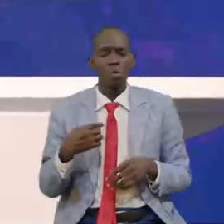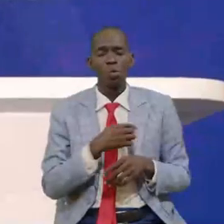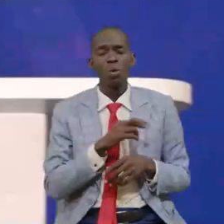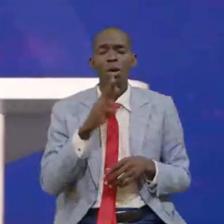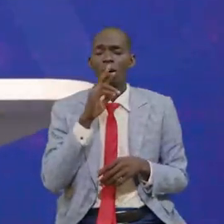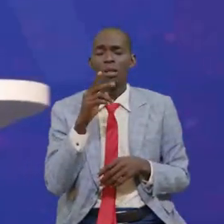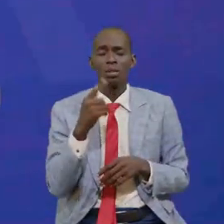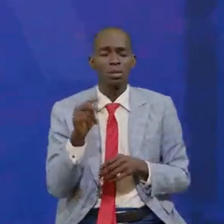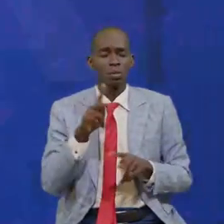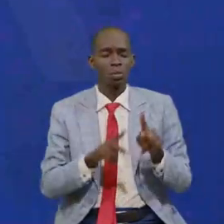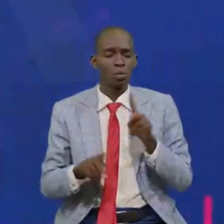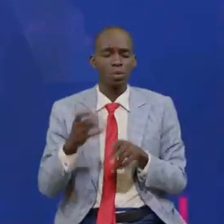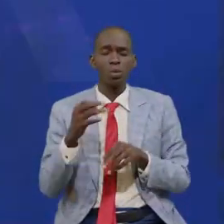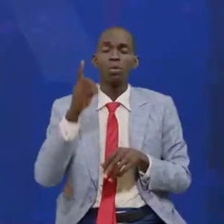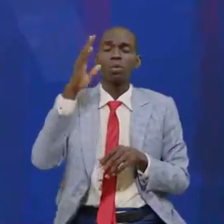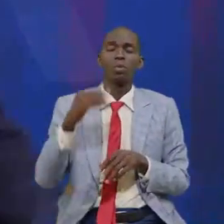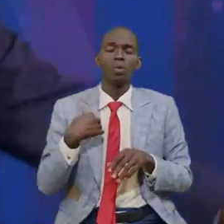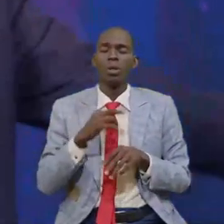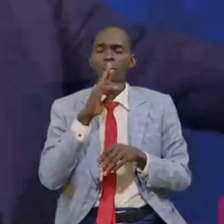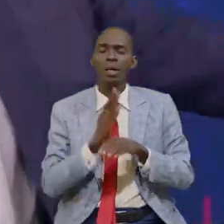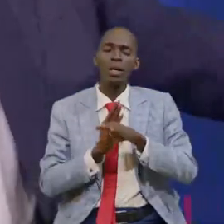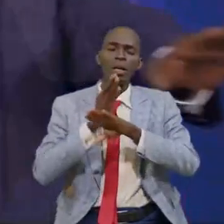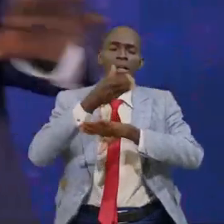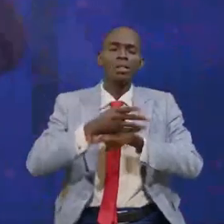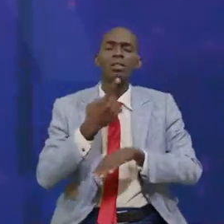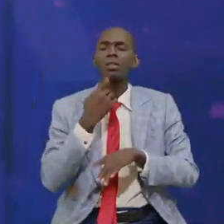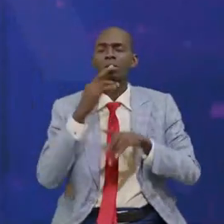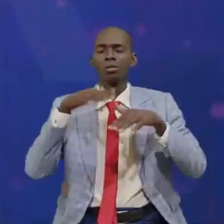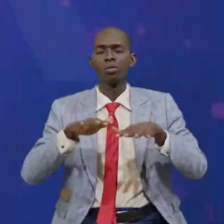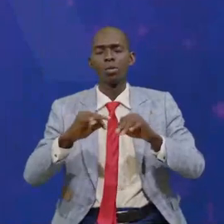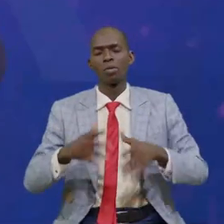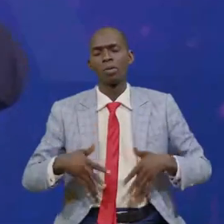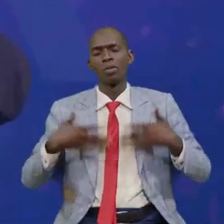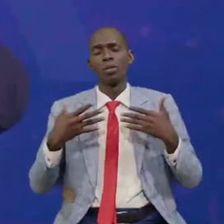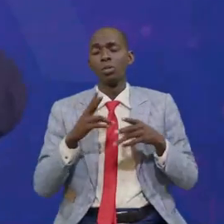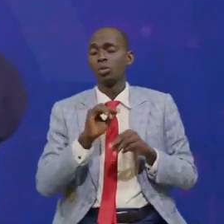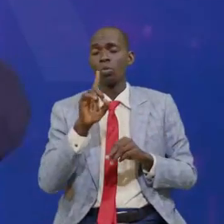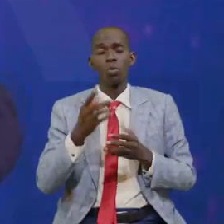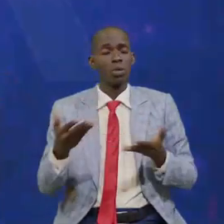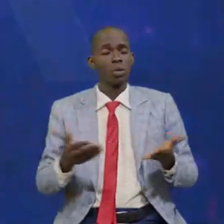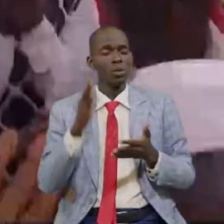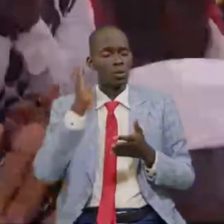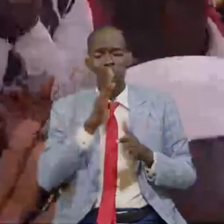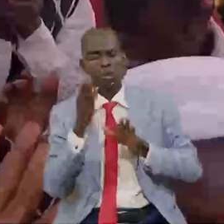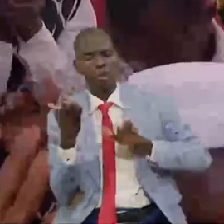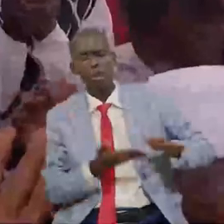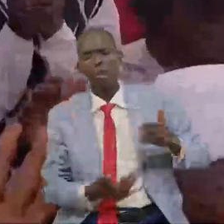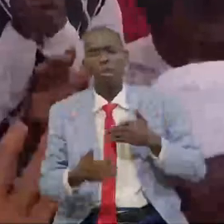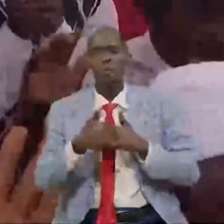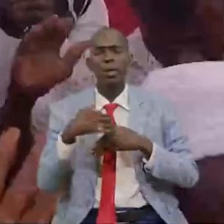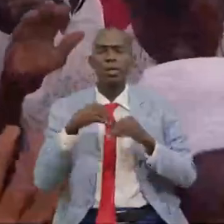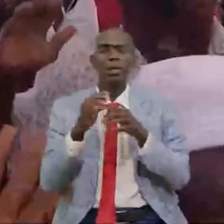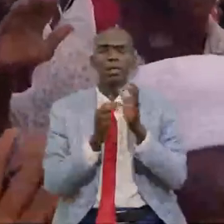Nous sommes le peuple de Dieu. Nous allons traverser la mer Rouge. Personne ici ne sera laissé